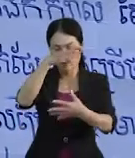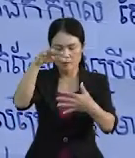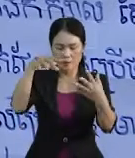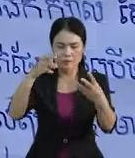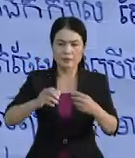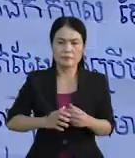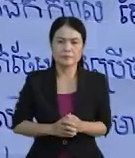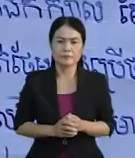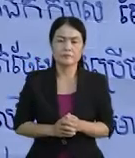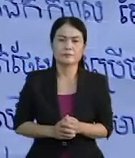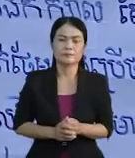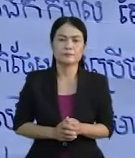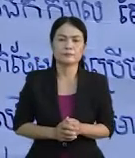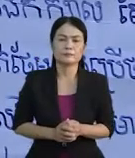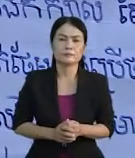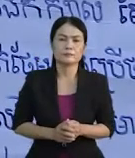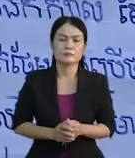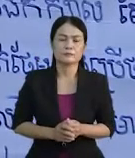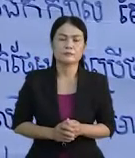và chai